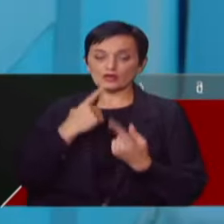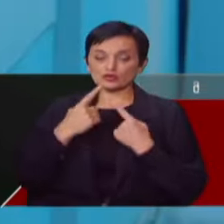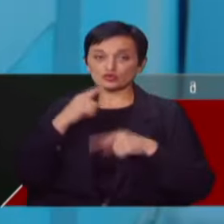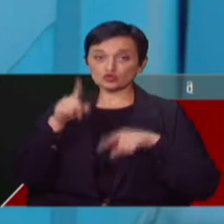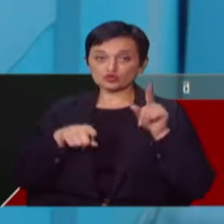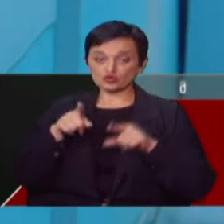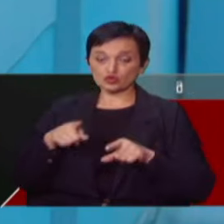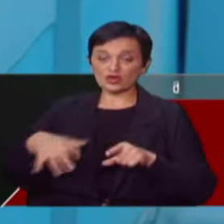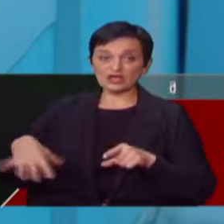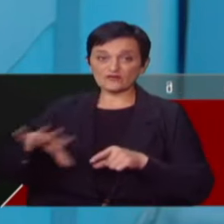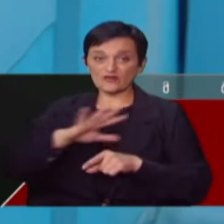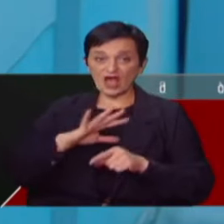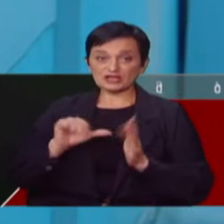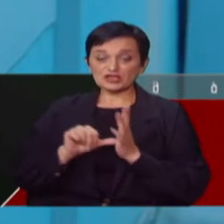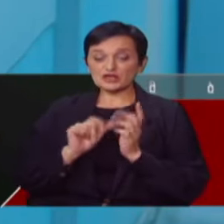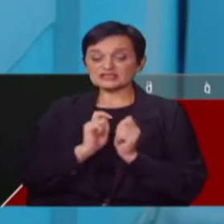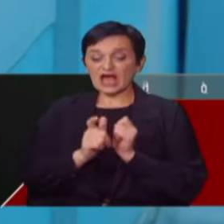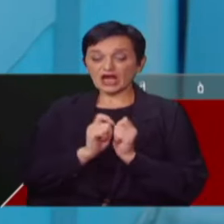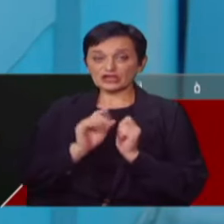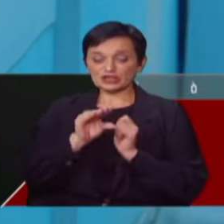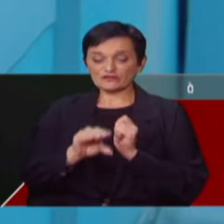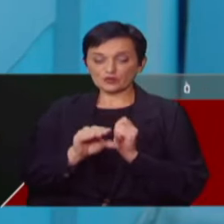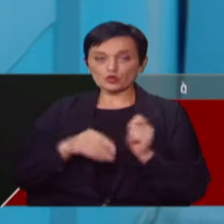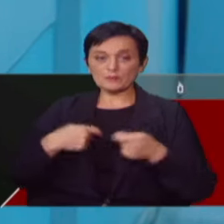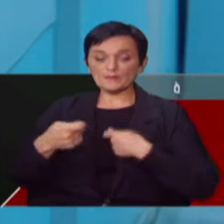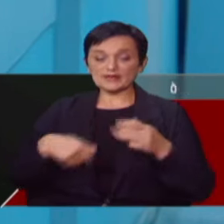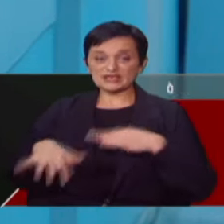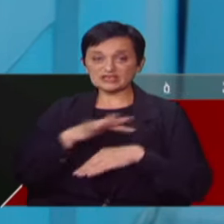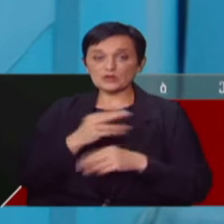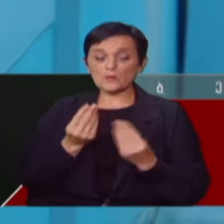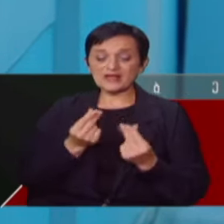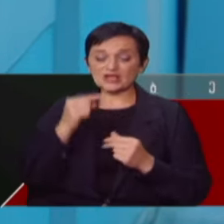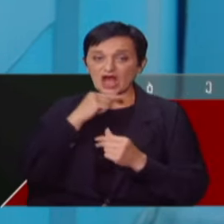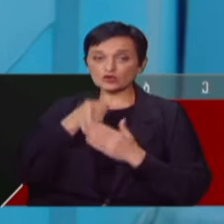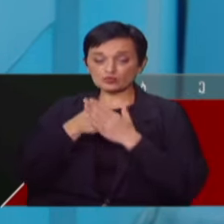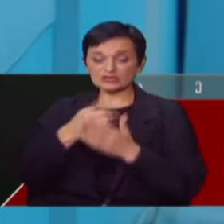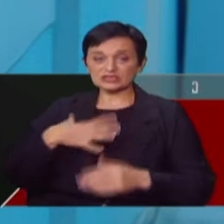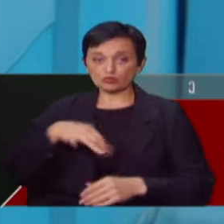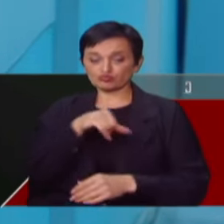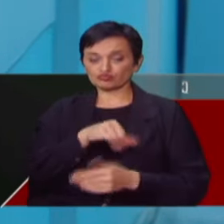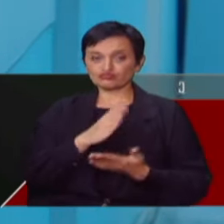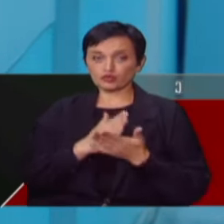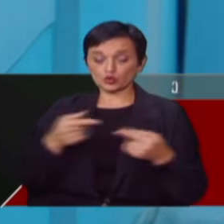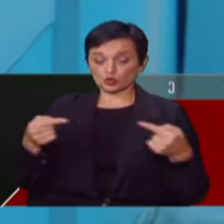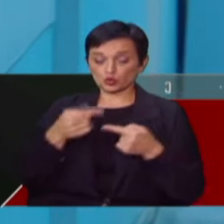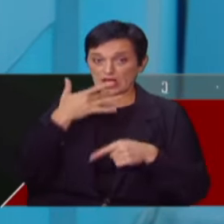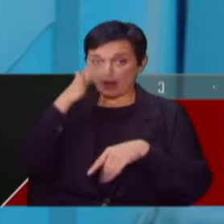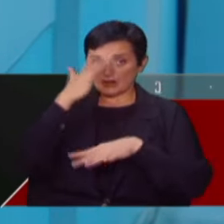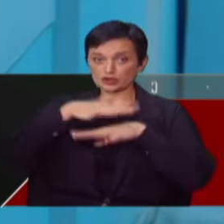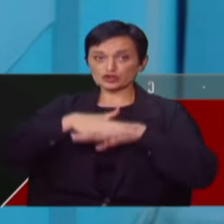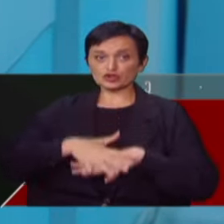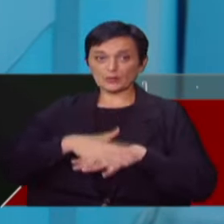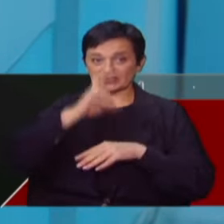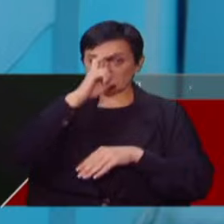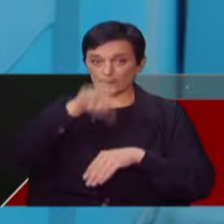zogadat kveqnis sainvestitsio da biznes garemoze aseve im finansur da ekonomikur miqtsavebze romelits sakartvelos aks. Upro zustad Amerikis Sheertebuli